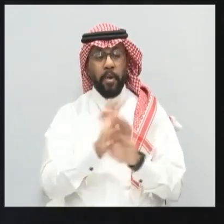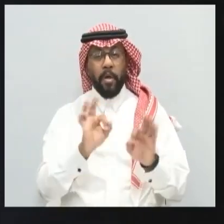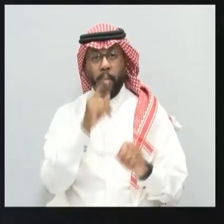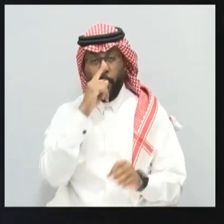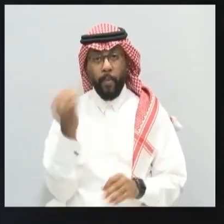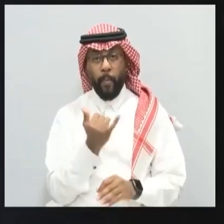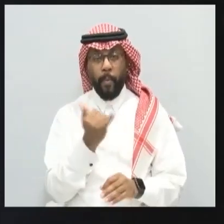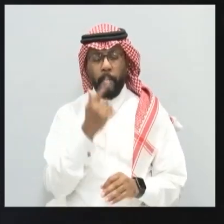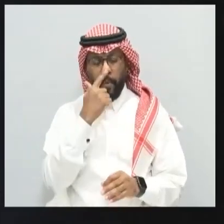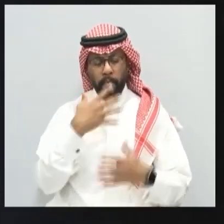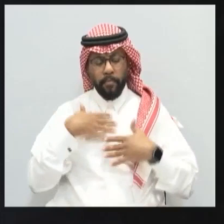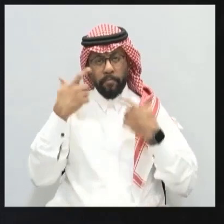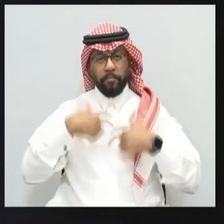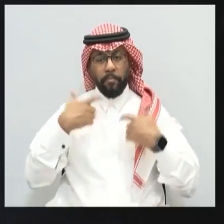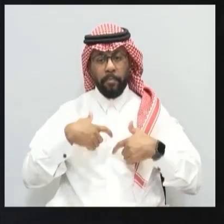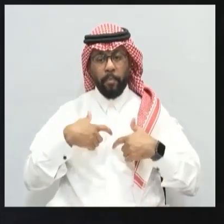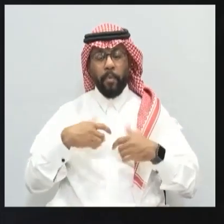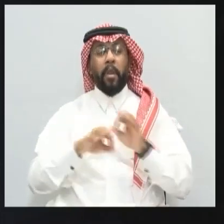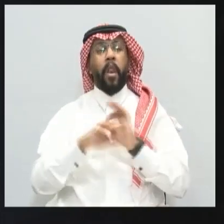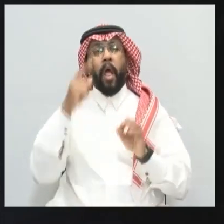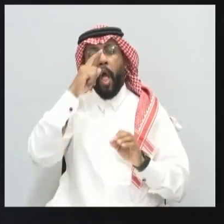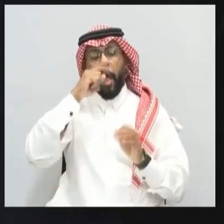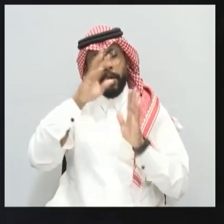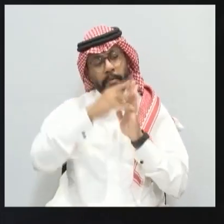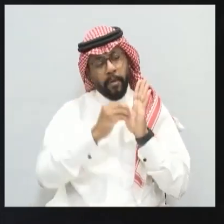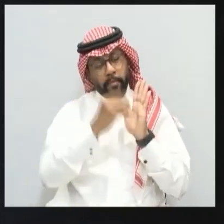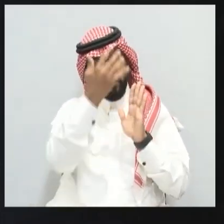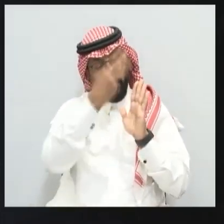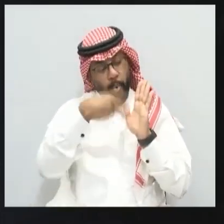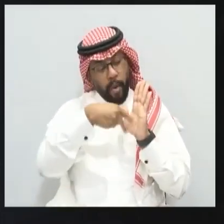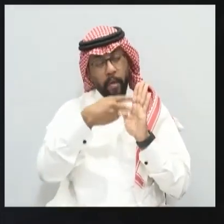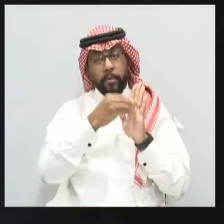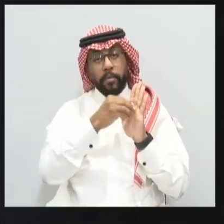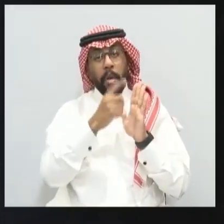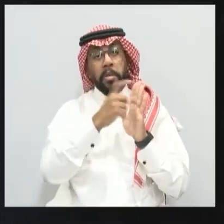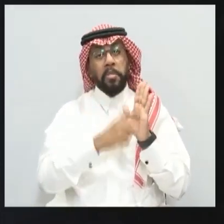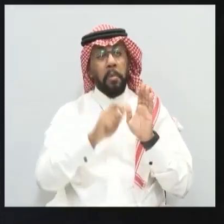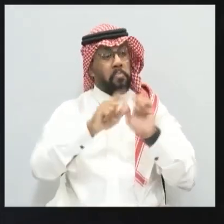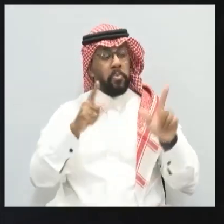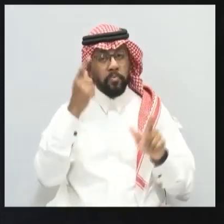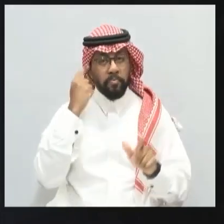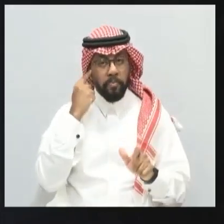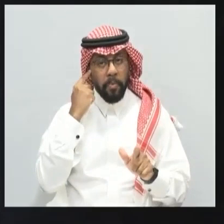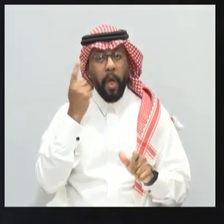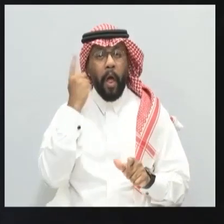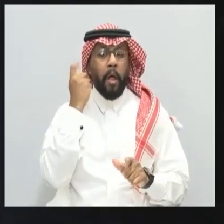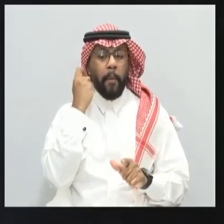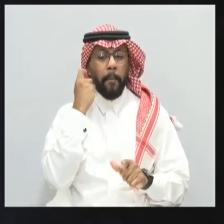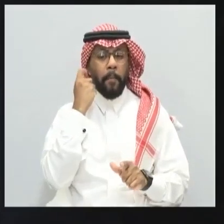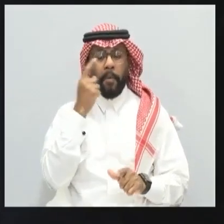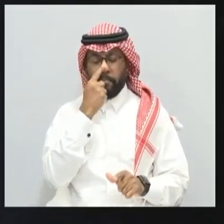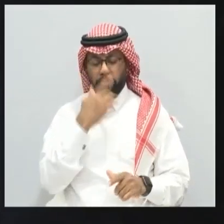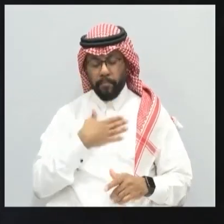مهم جدا ان تتعرف على هذه النقاط بشكل جيد حتى تستطيع ان تستثمر المقابله الشخصيه بشكل